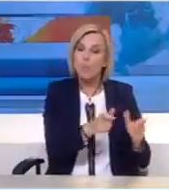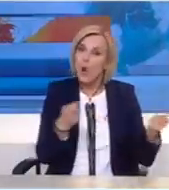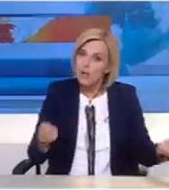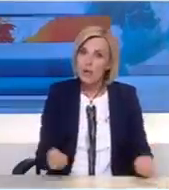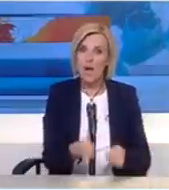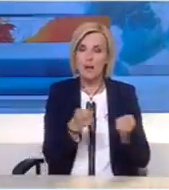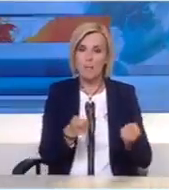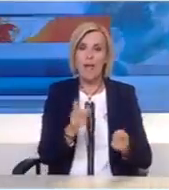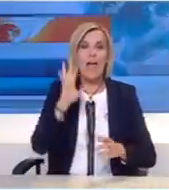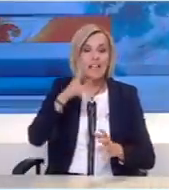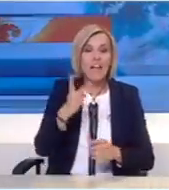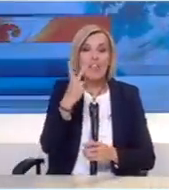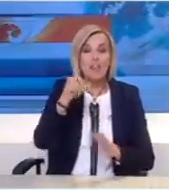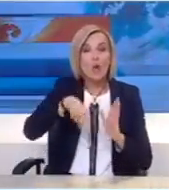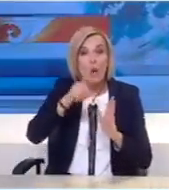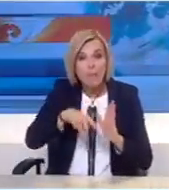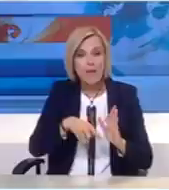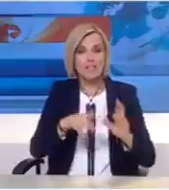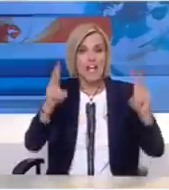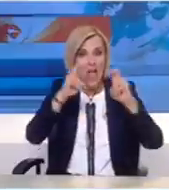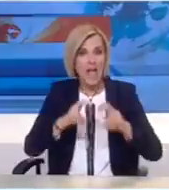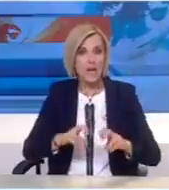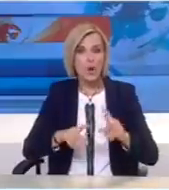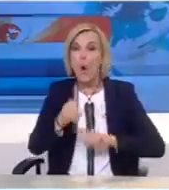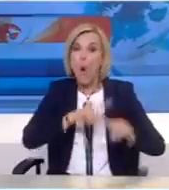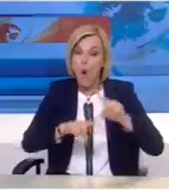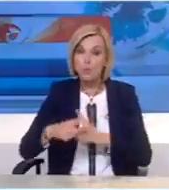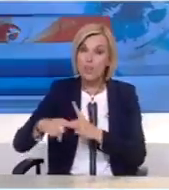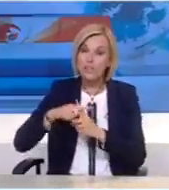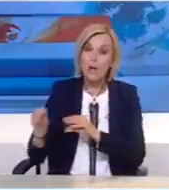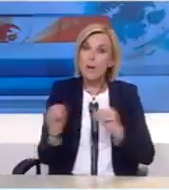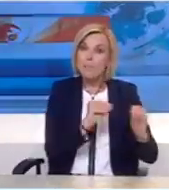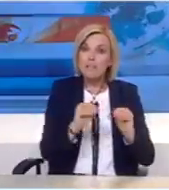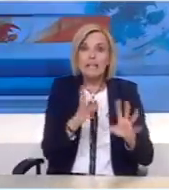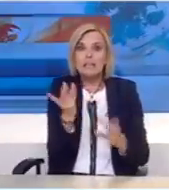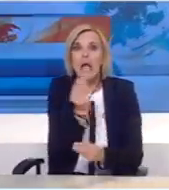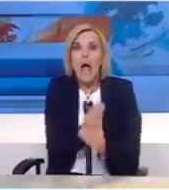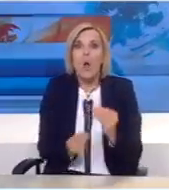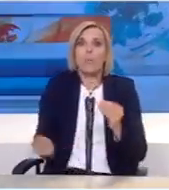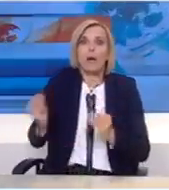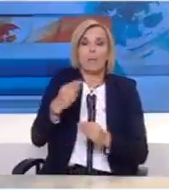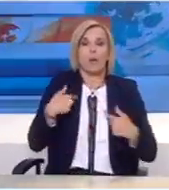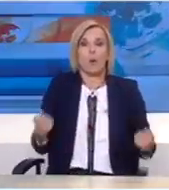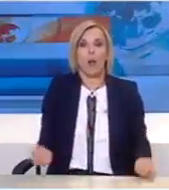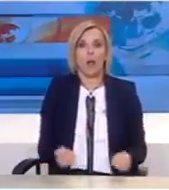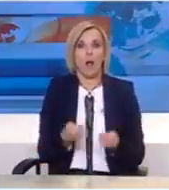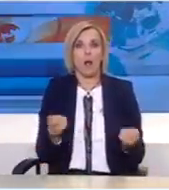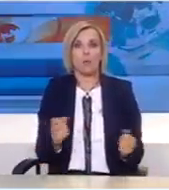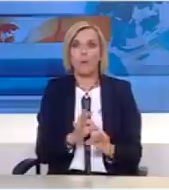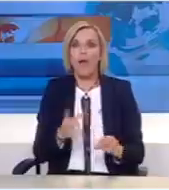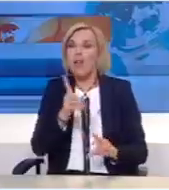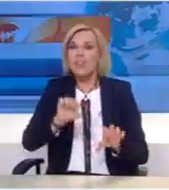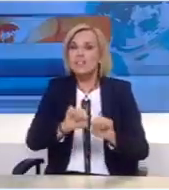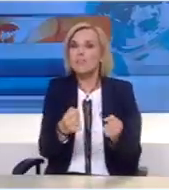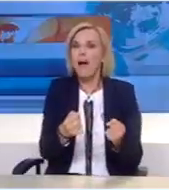Να πάρουν έγκυρα θεραπεία, να μεταφερθούν όλοι στο νοσοκομείο αν είναι θετικοί. Τι άλλο δηλαδή παραπάνω πρέπει να κάνουμε? Δεν σπάει η